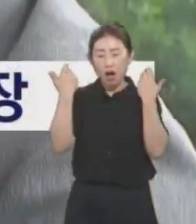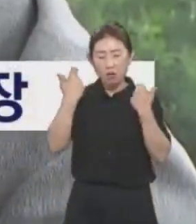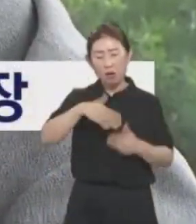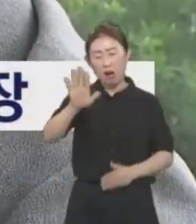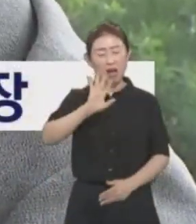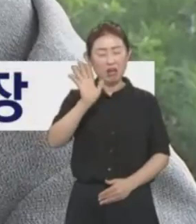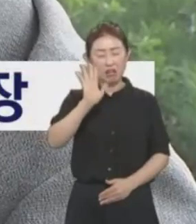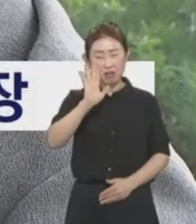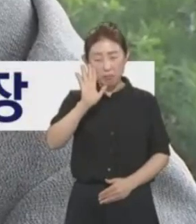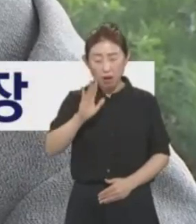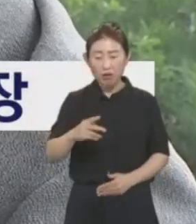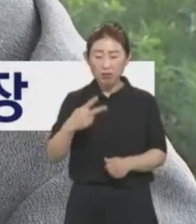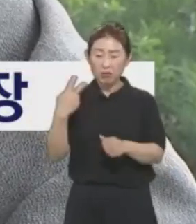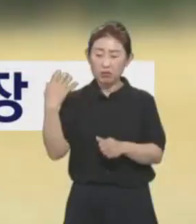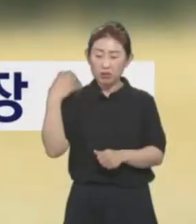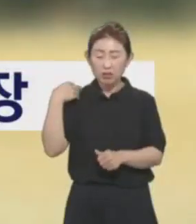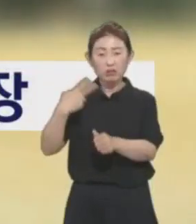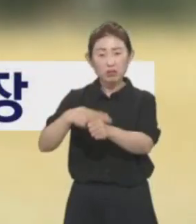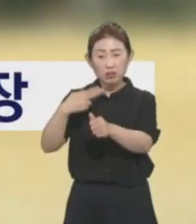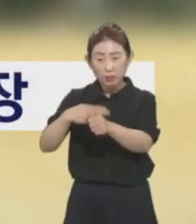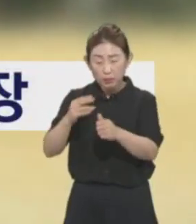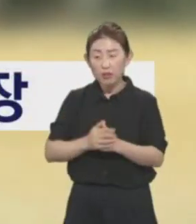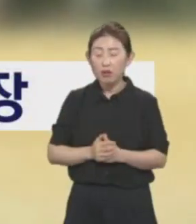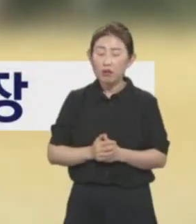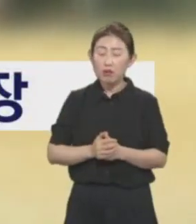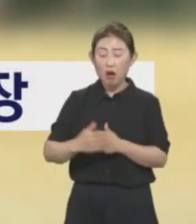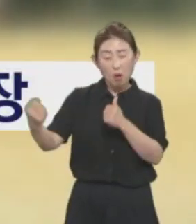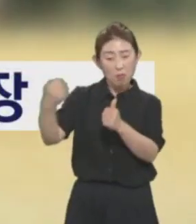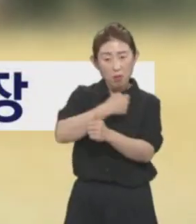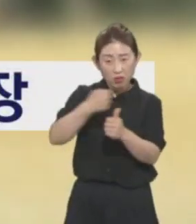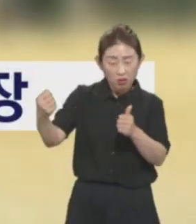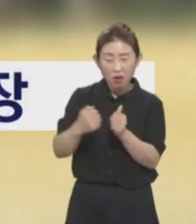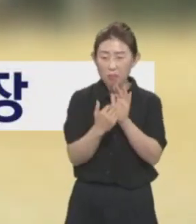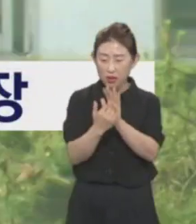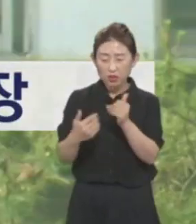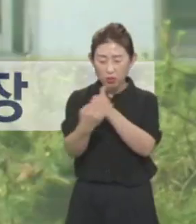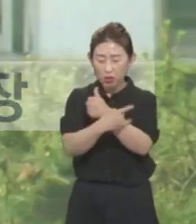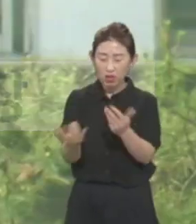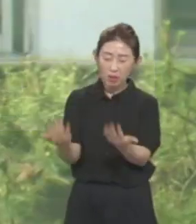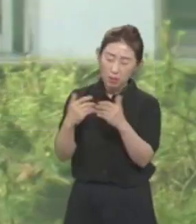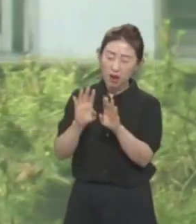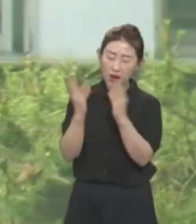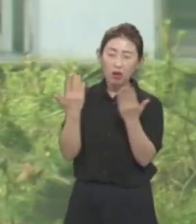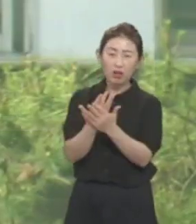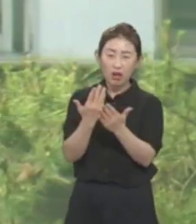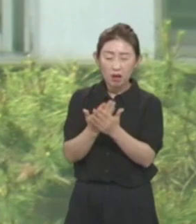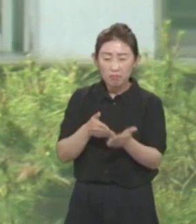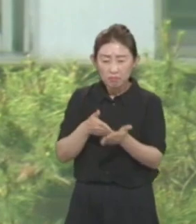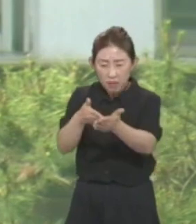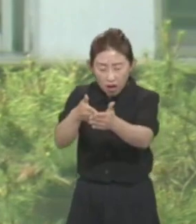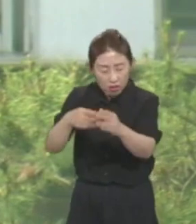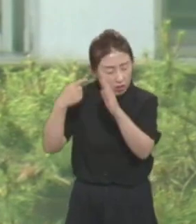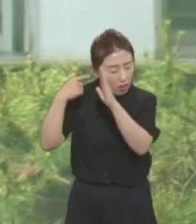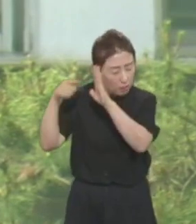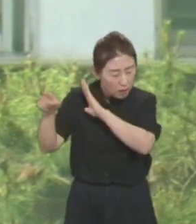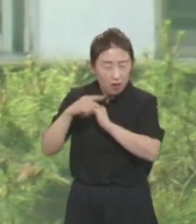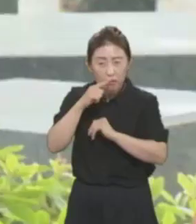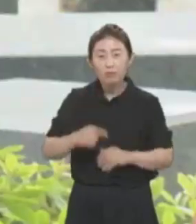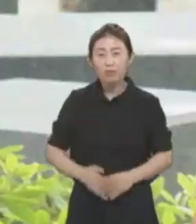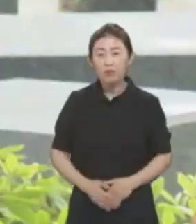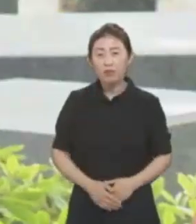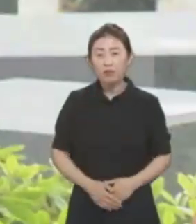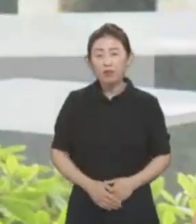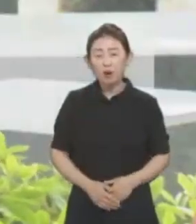거부하자 담임 선생님에게 학교폭력 방지위원회를 열어달라고 요청했지만 묵살당했다고 주장했습니다. 4일